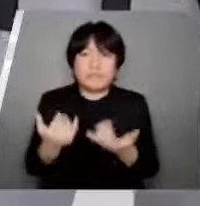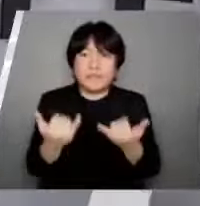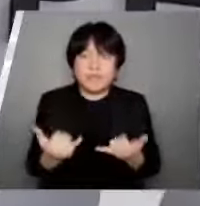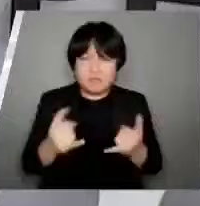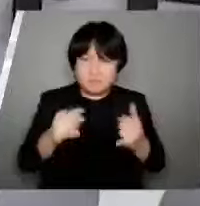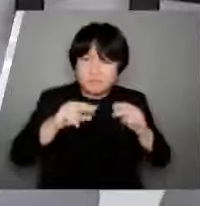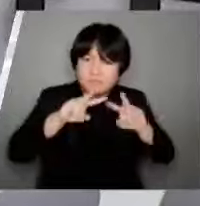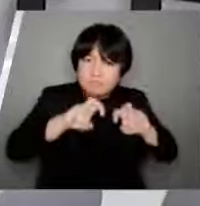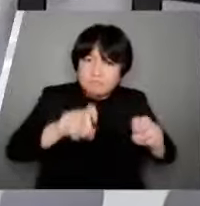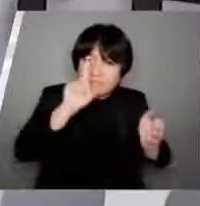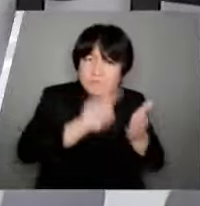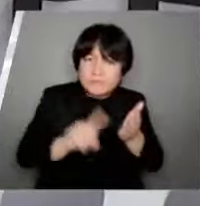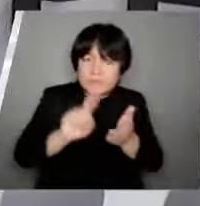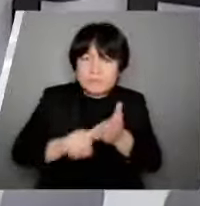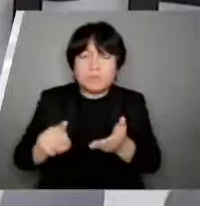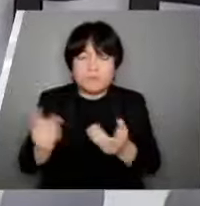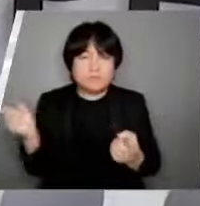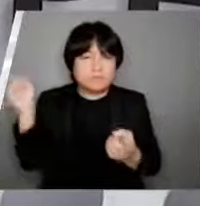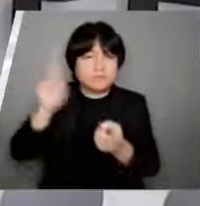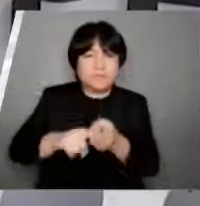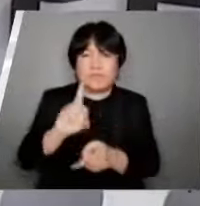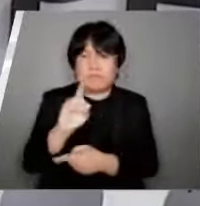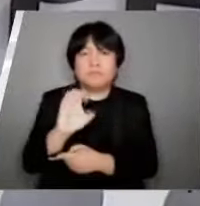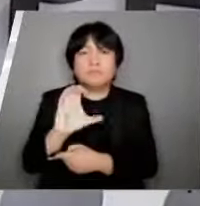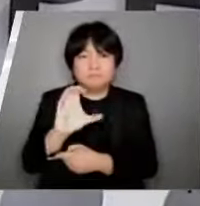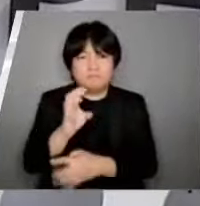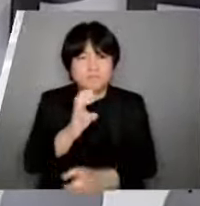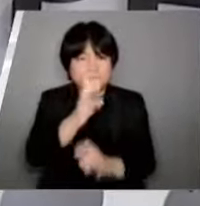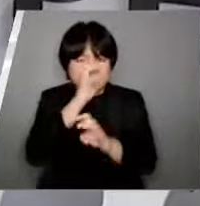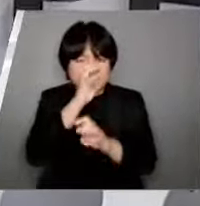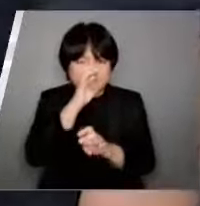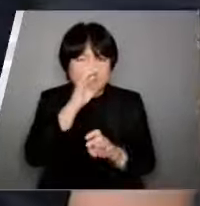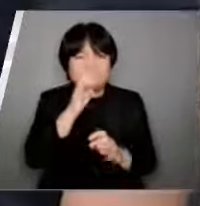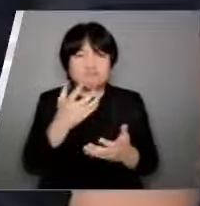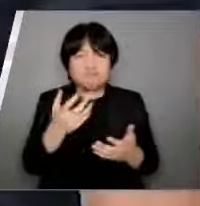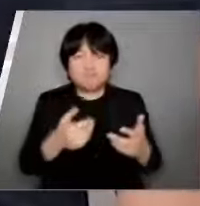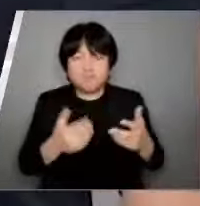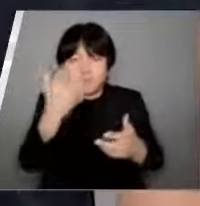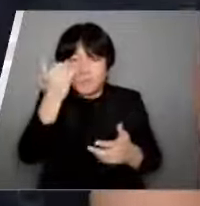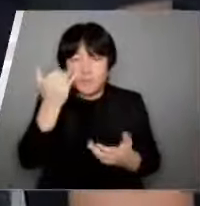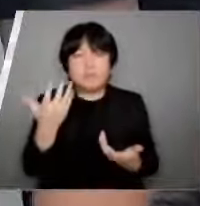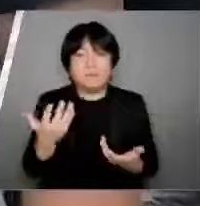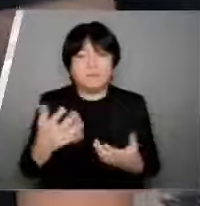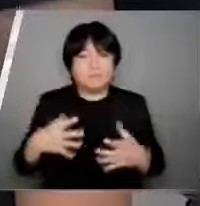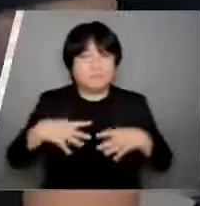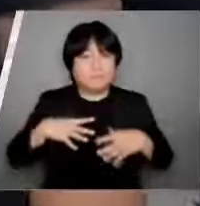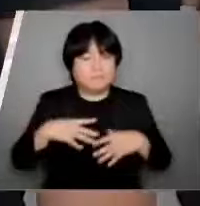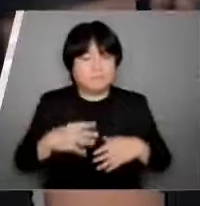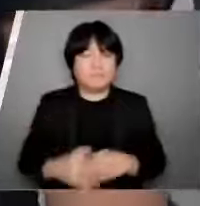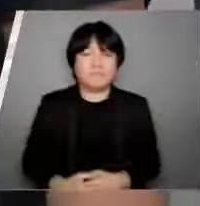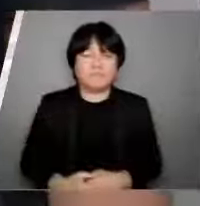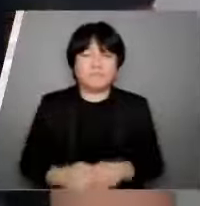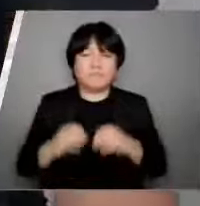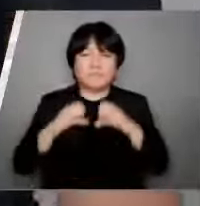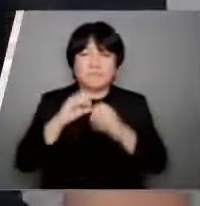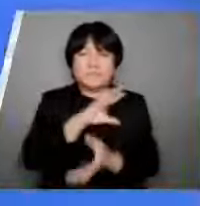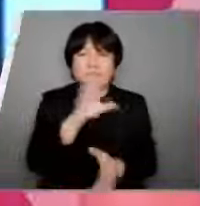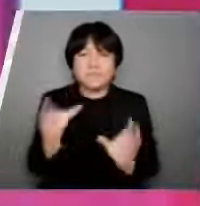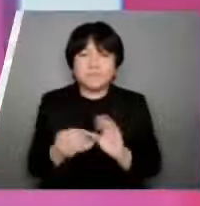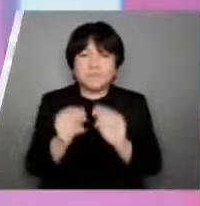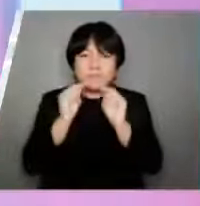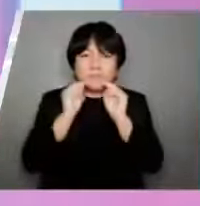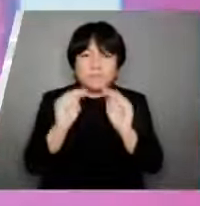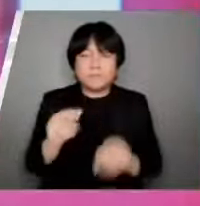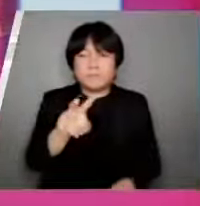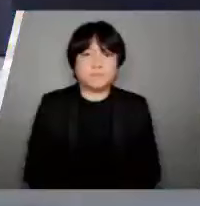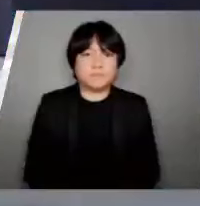Disyembre kung kailan tumataas ang demand ng baboy dahil sa holiday season. Para sa GMA Integrated News, Bernadette Reyes ang inyong